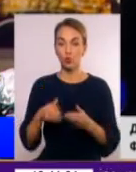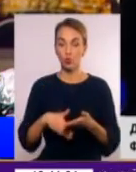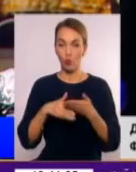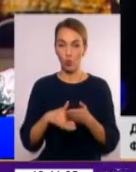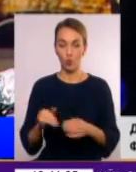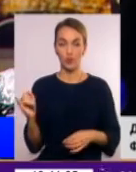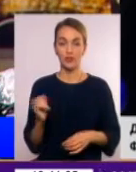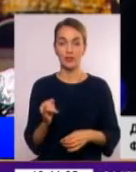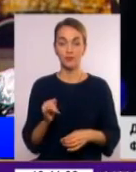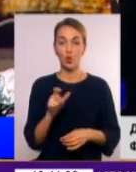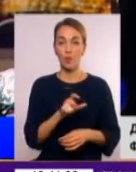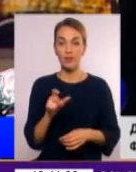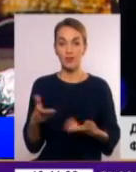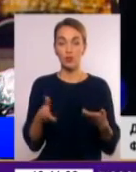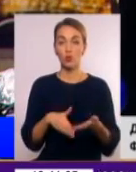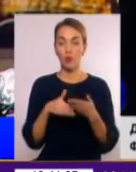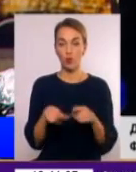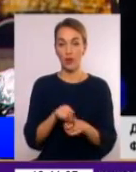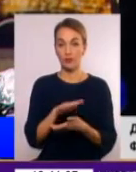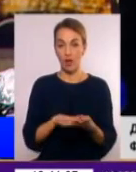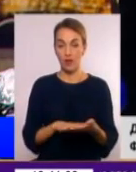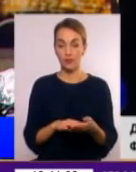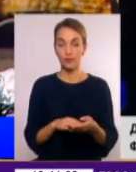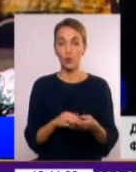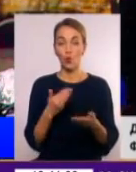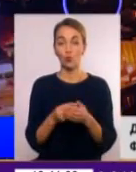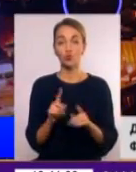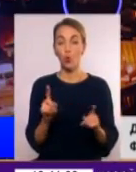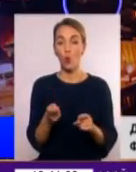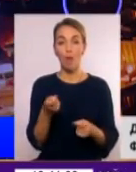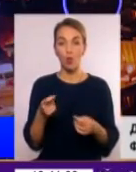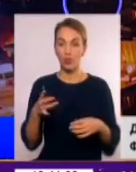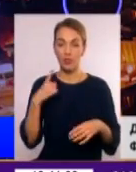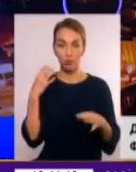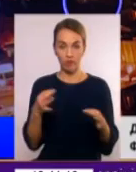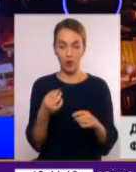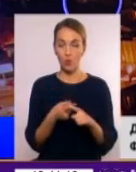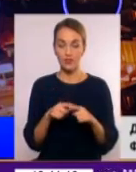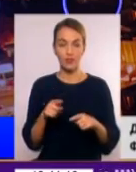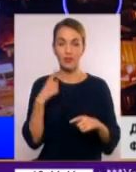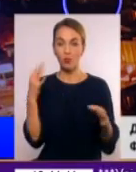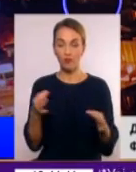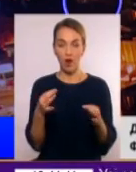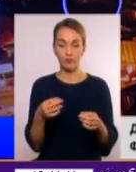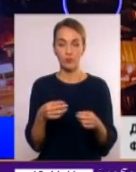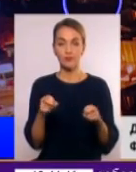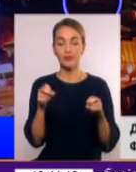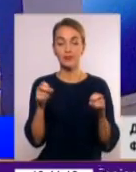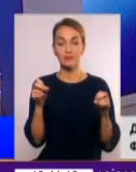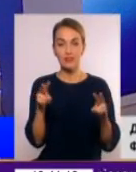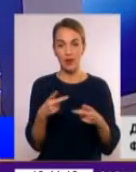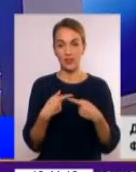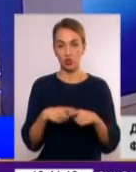допомогу, і громадянам, які допомагають, і так далі. Тобто, от чого мало не буває, так оце не буває оцих спеціальних